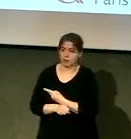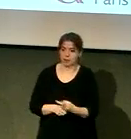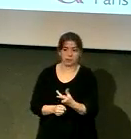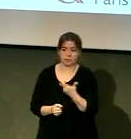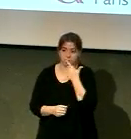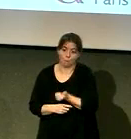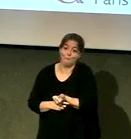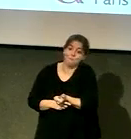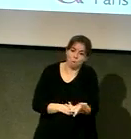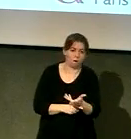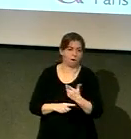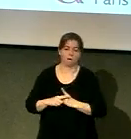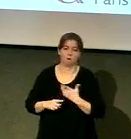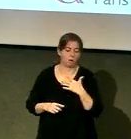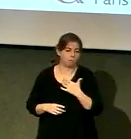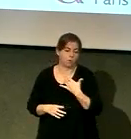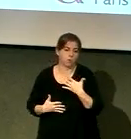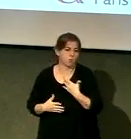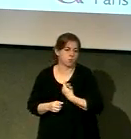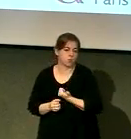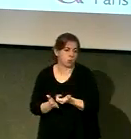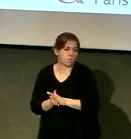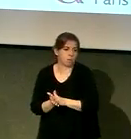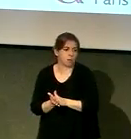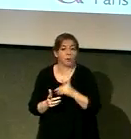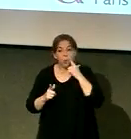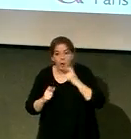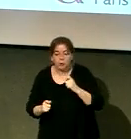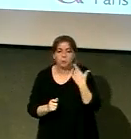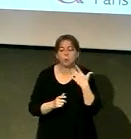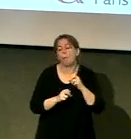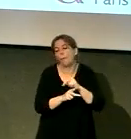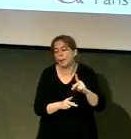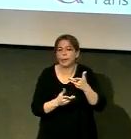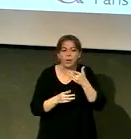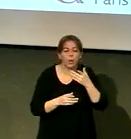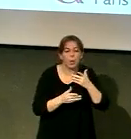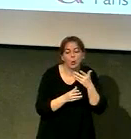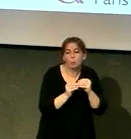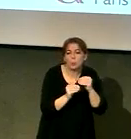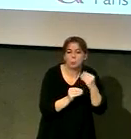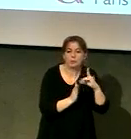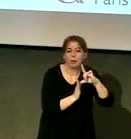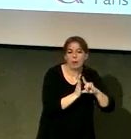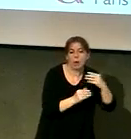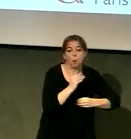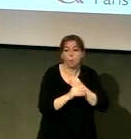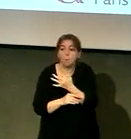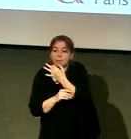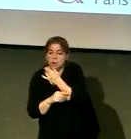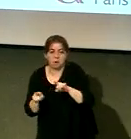faut bien... Il ne faut pas négliger les substances légales et les médicaments quand on a une femme qui prend différents